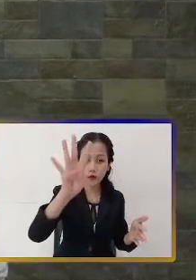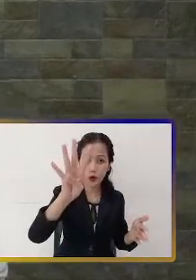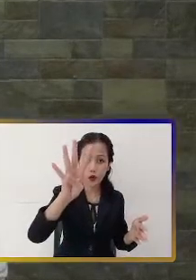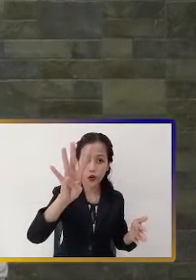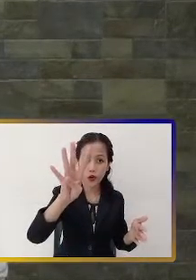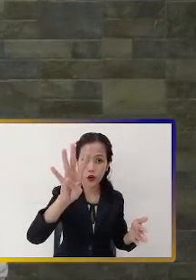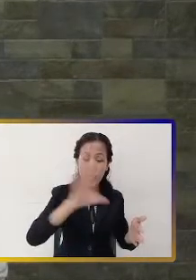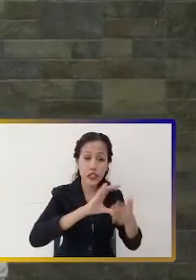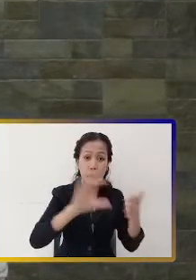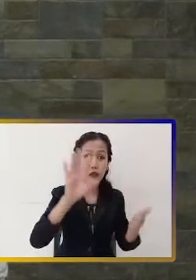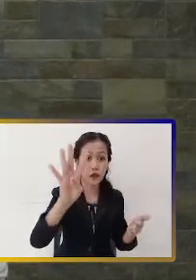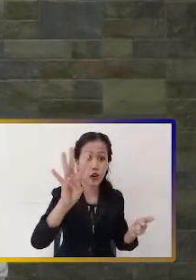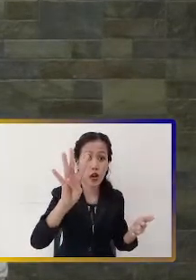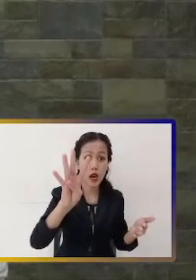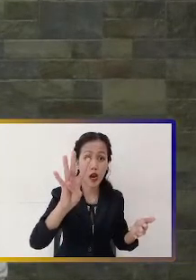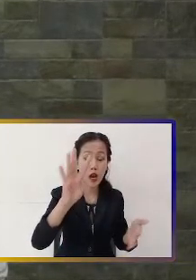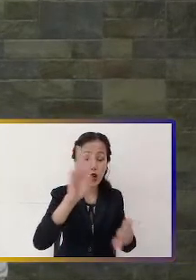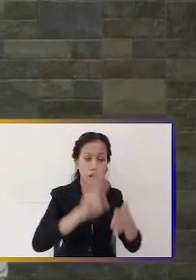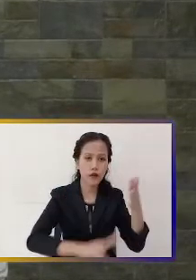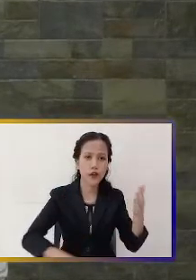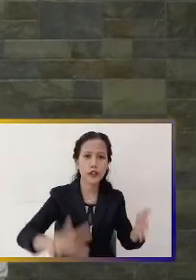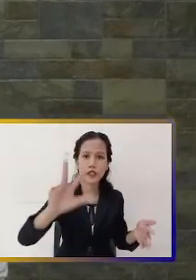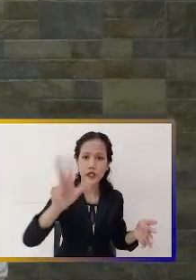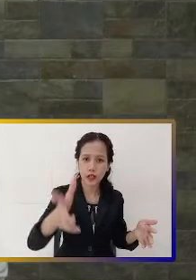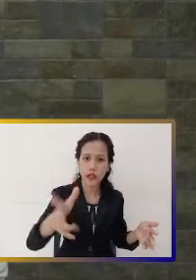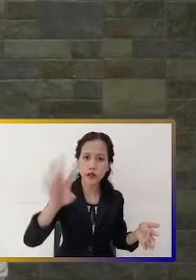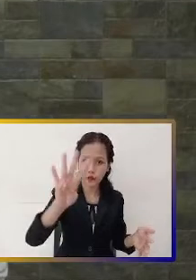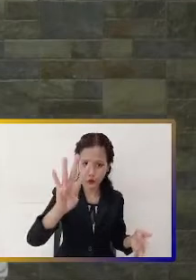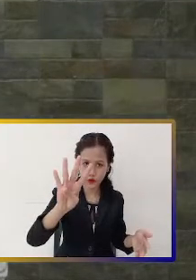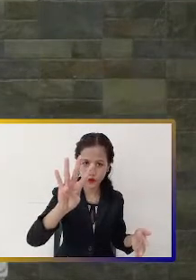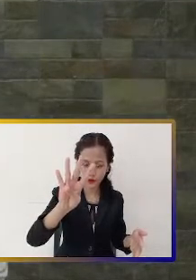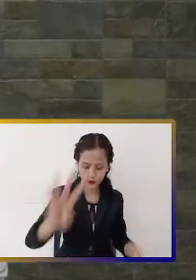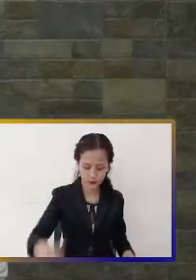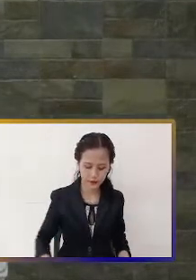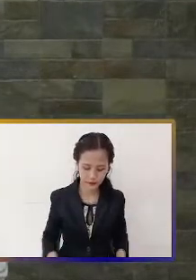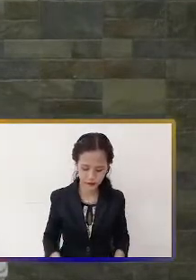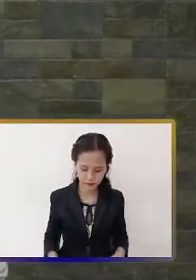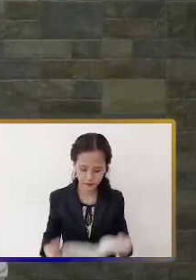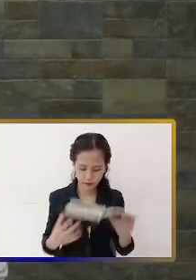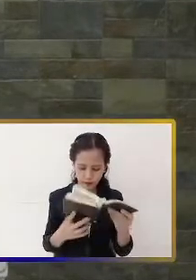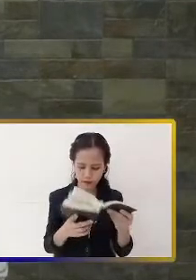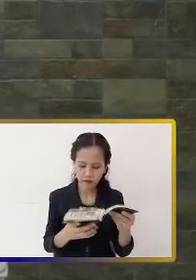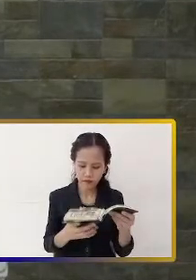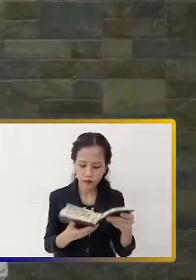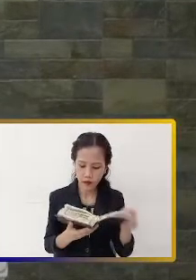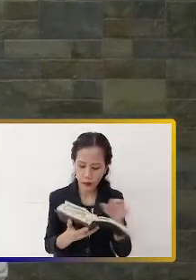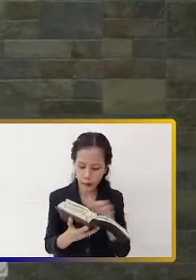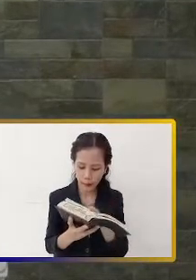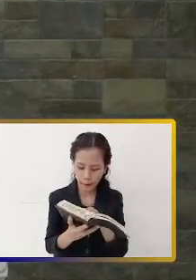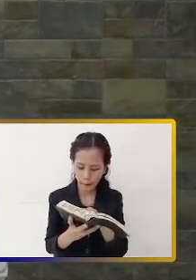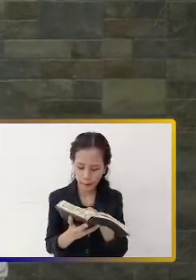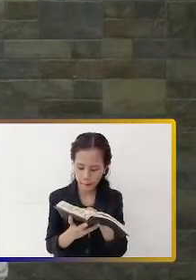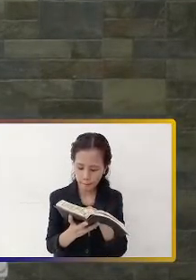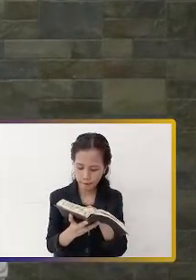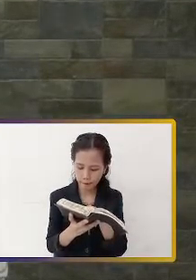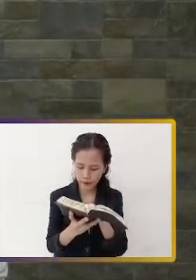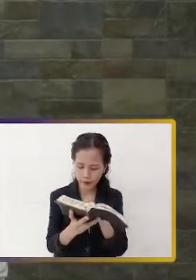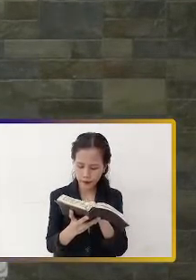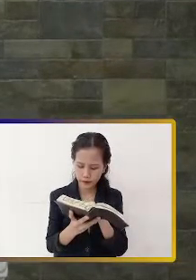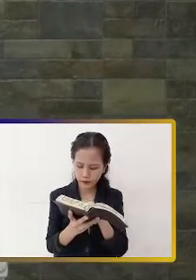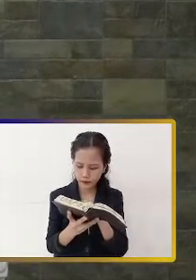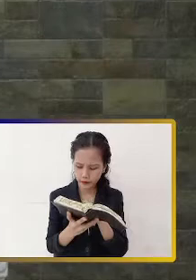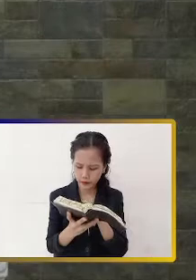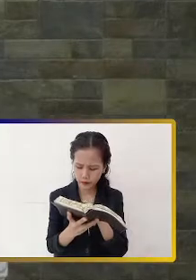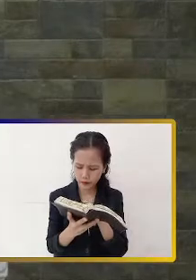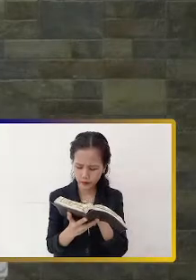Alright? Chapter 4, verse number 34. And there came of all people